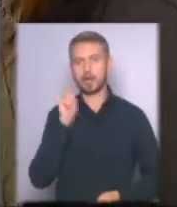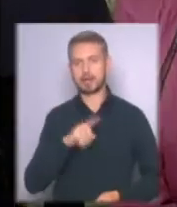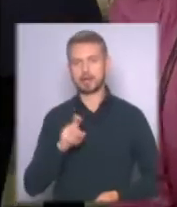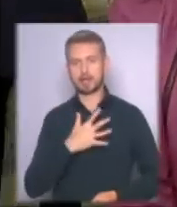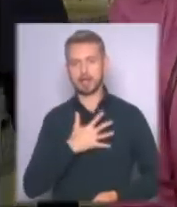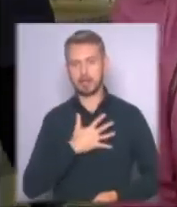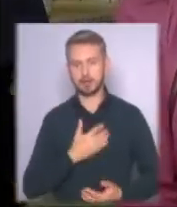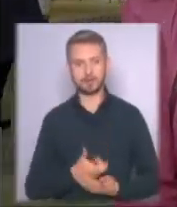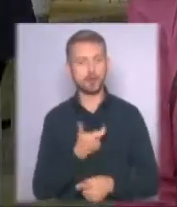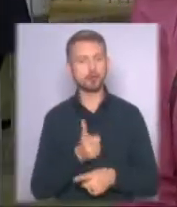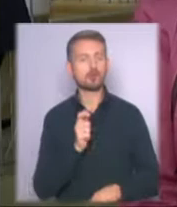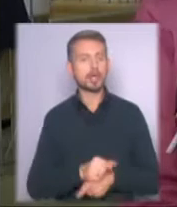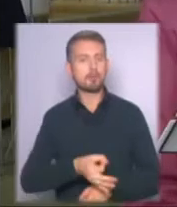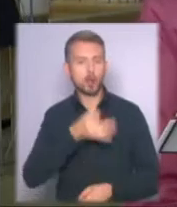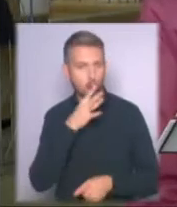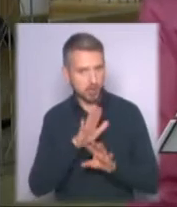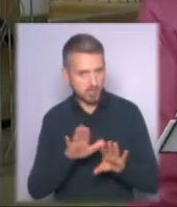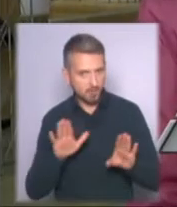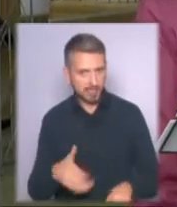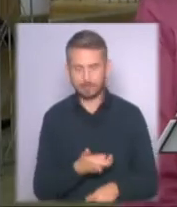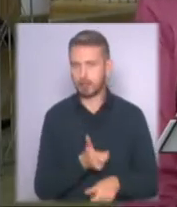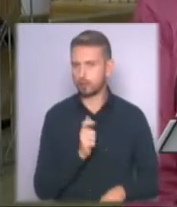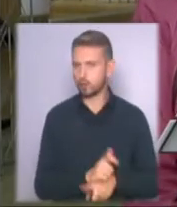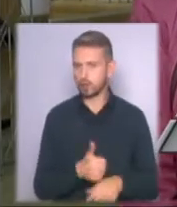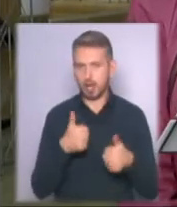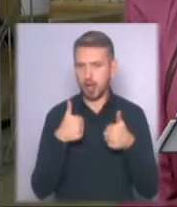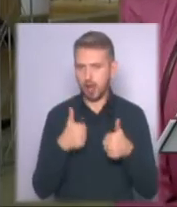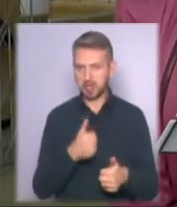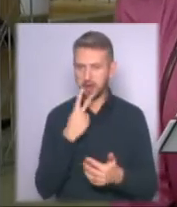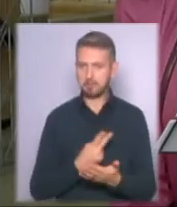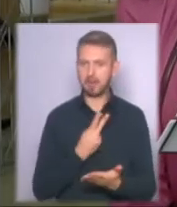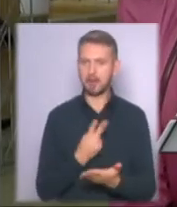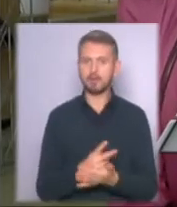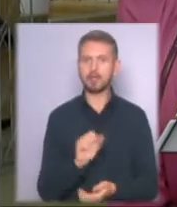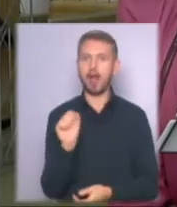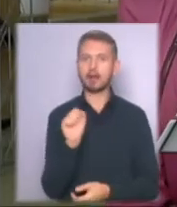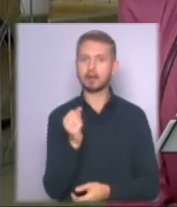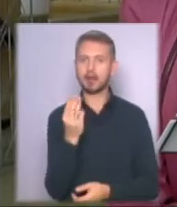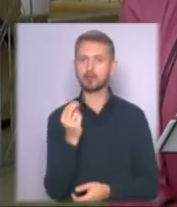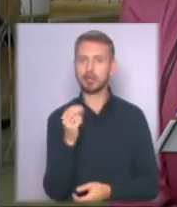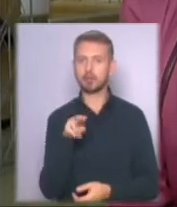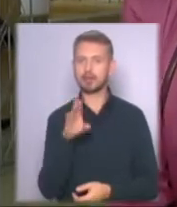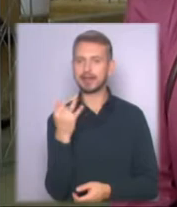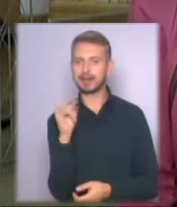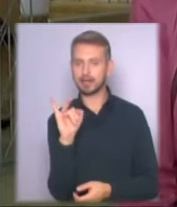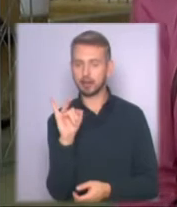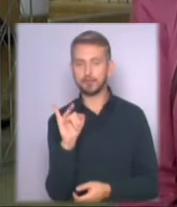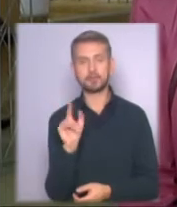Дуже подобається виставка, дуже гарно представлений Андрей Шептицький, бо він